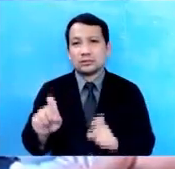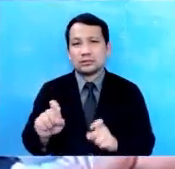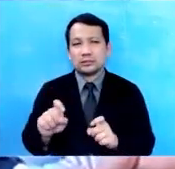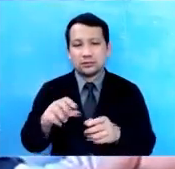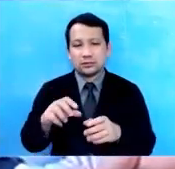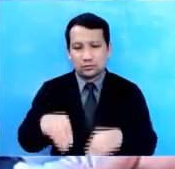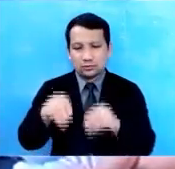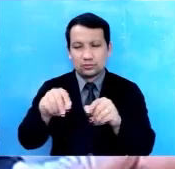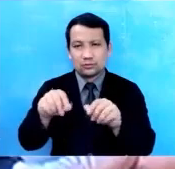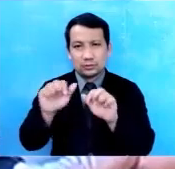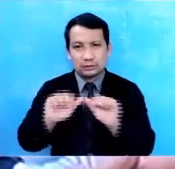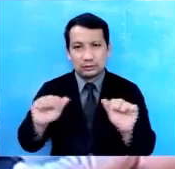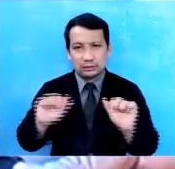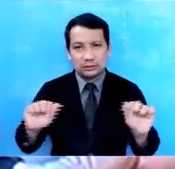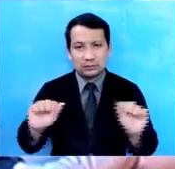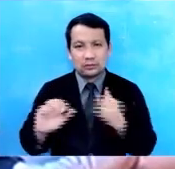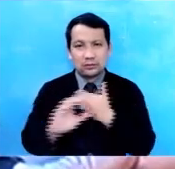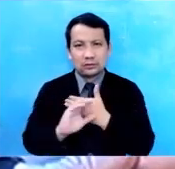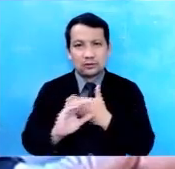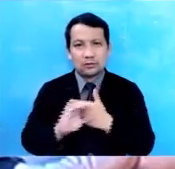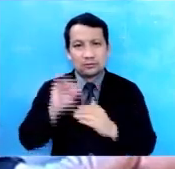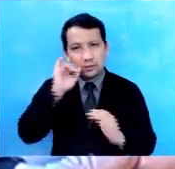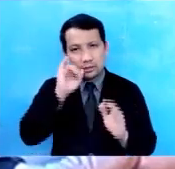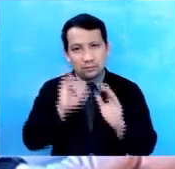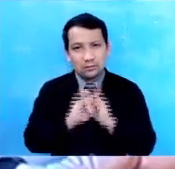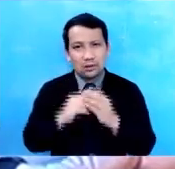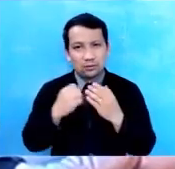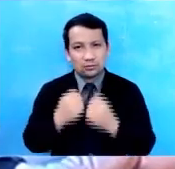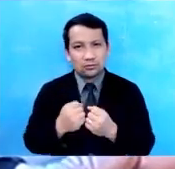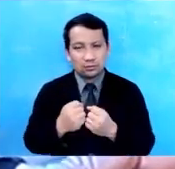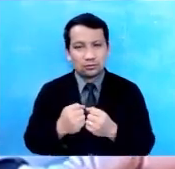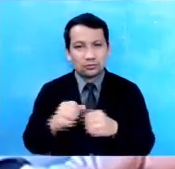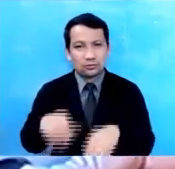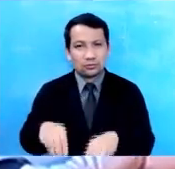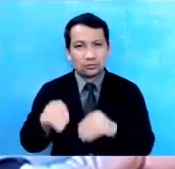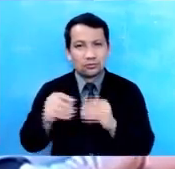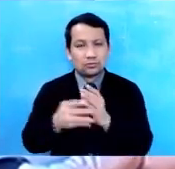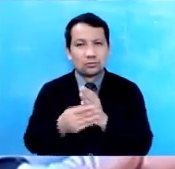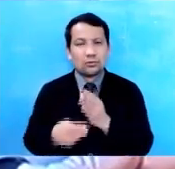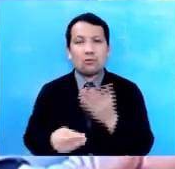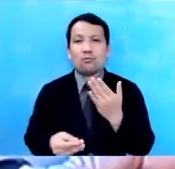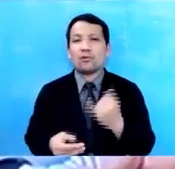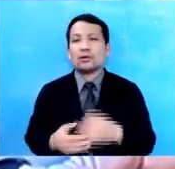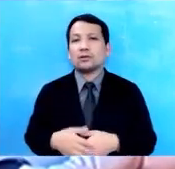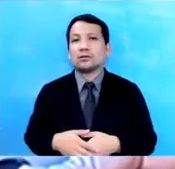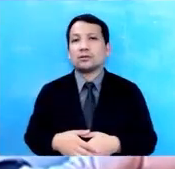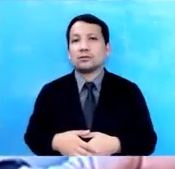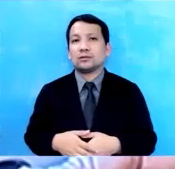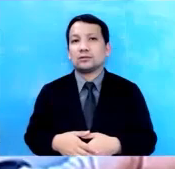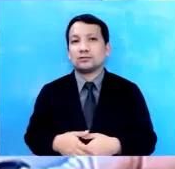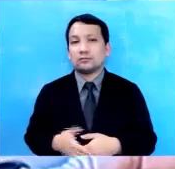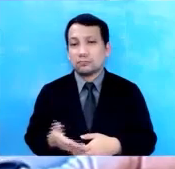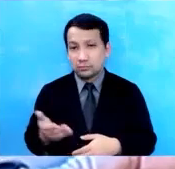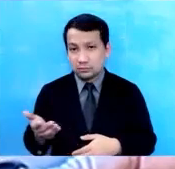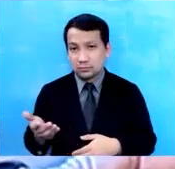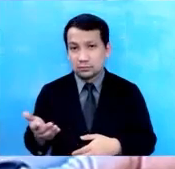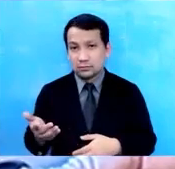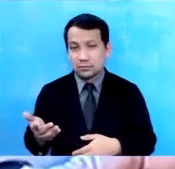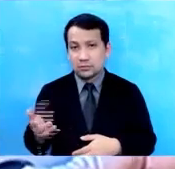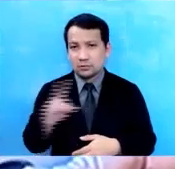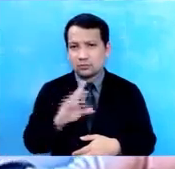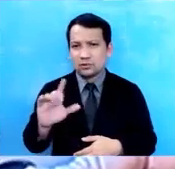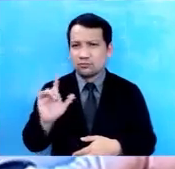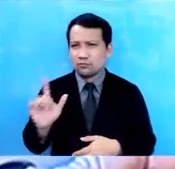our contractors to identify how stable is the soil. No, kasi for every 120